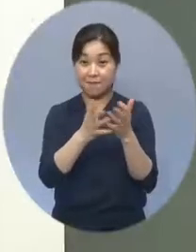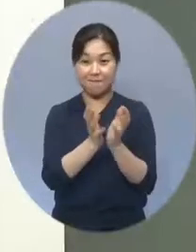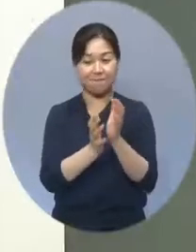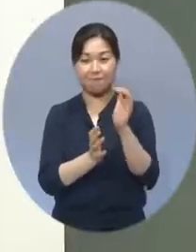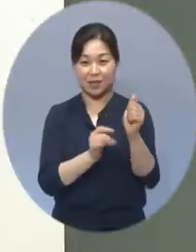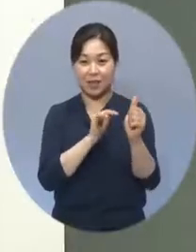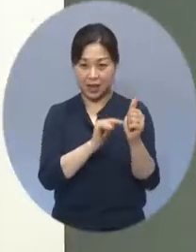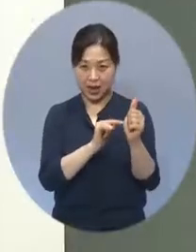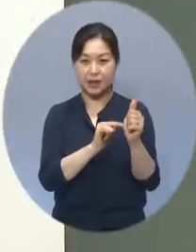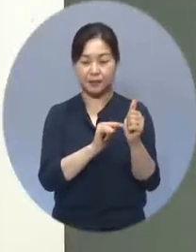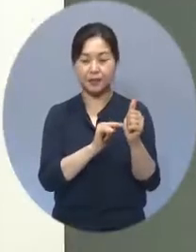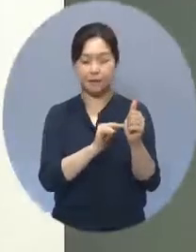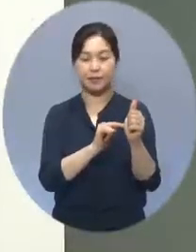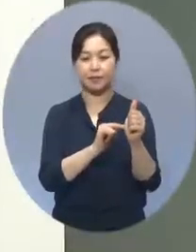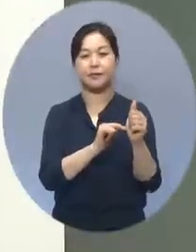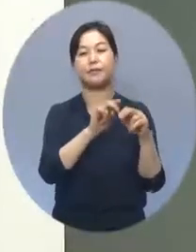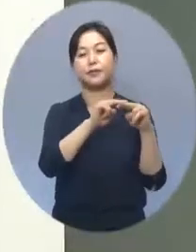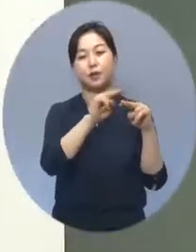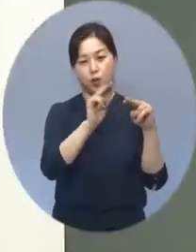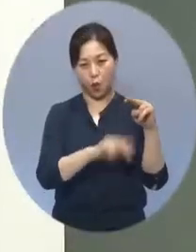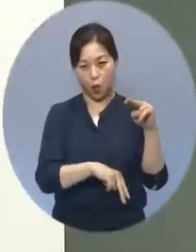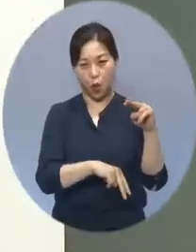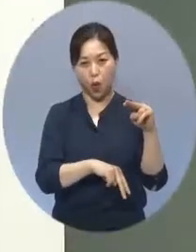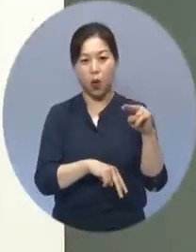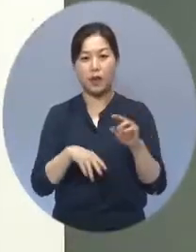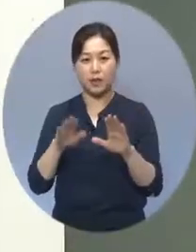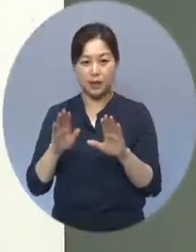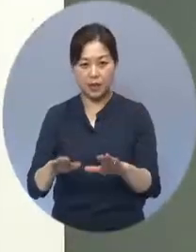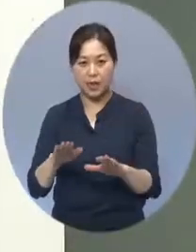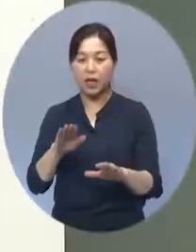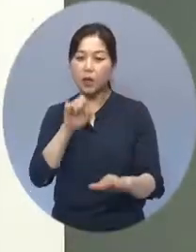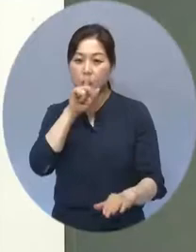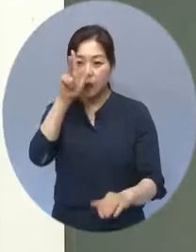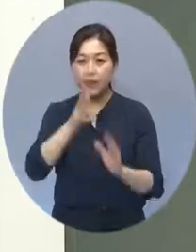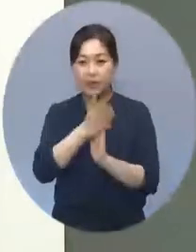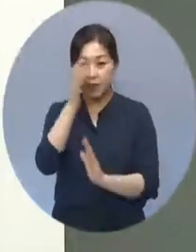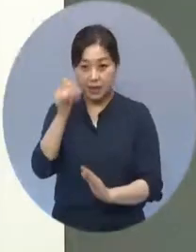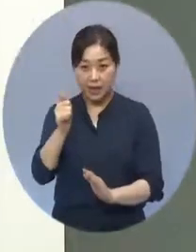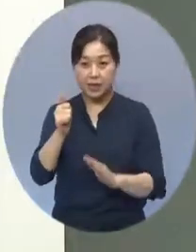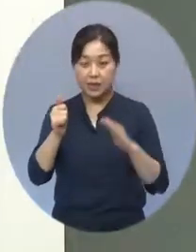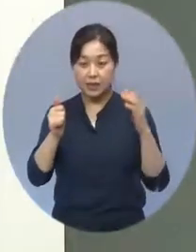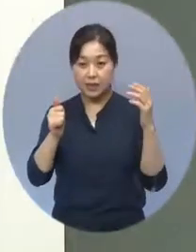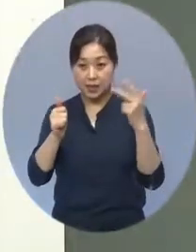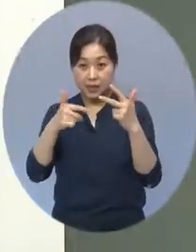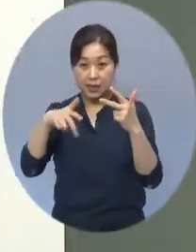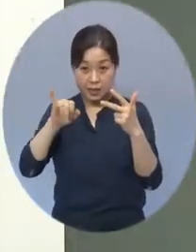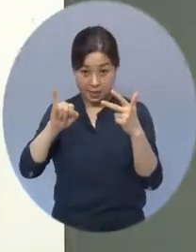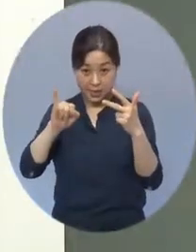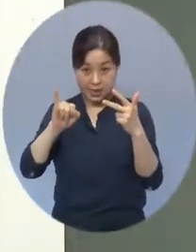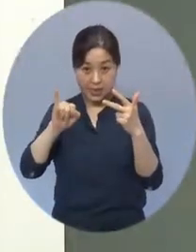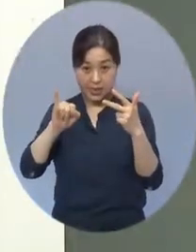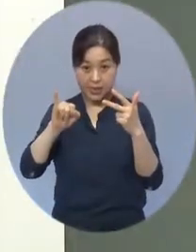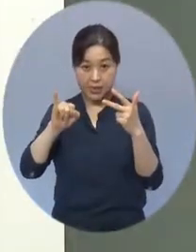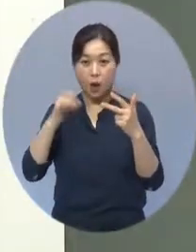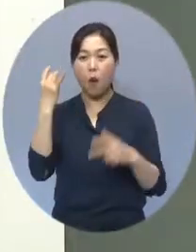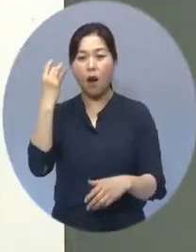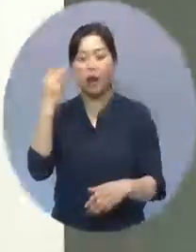민선 용인시장이 7기시고 원래는 8대